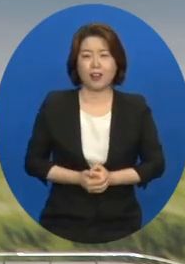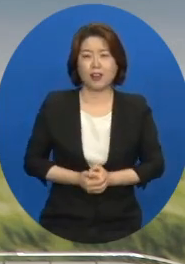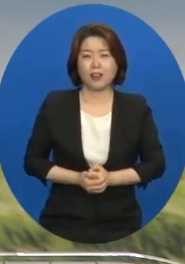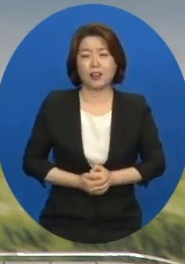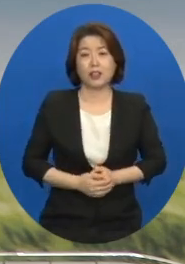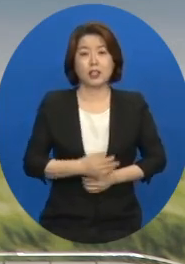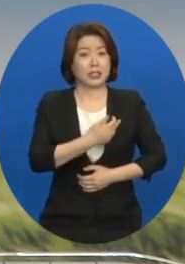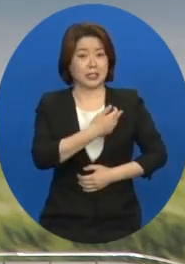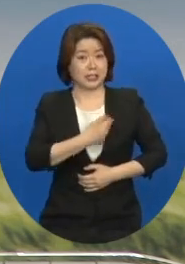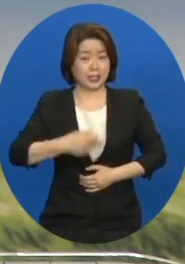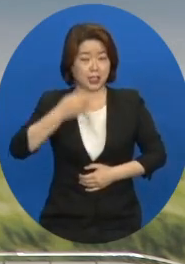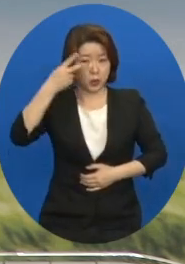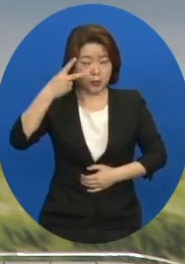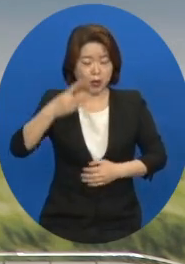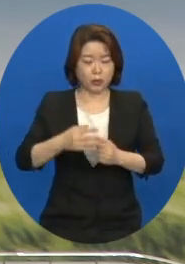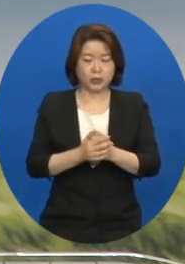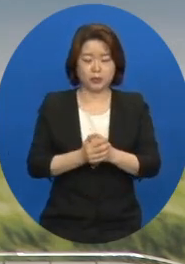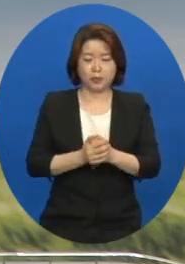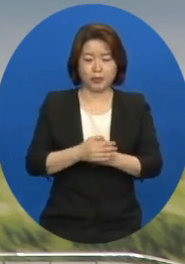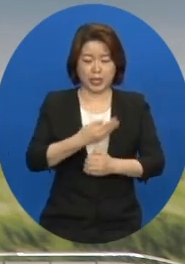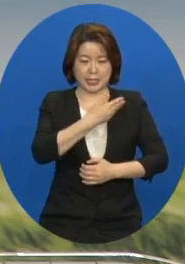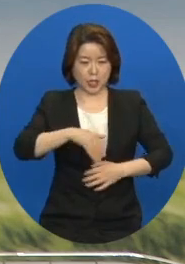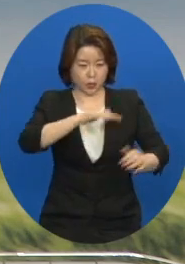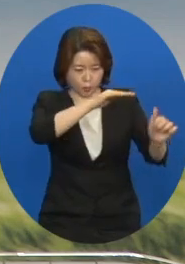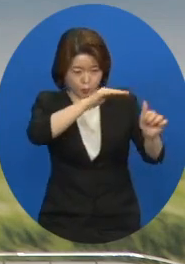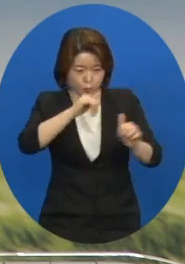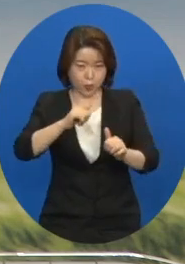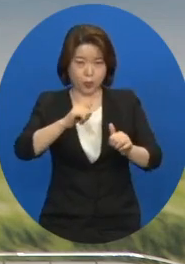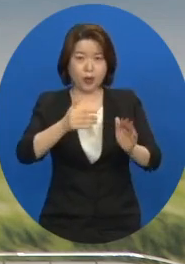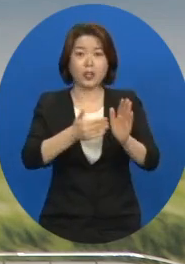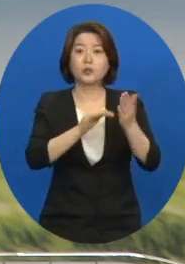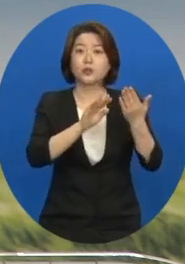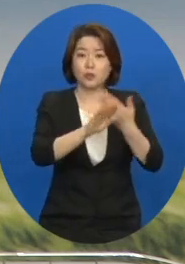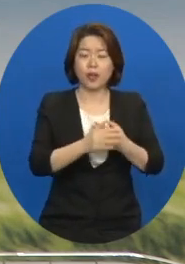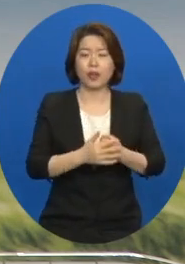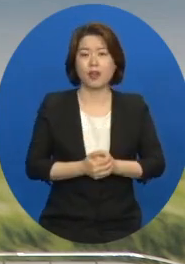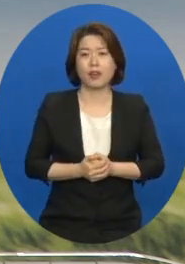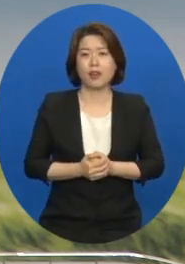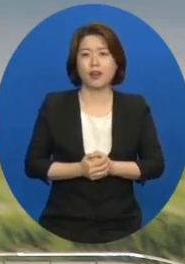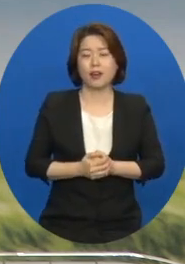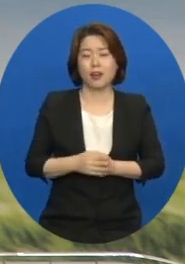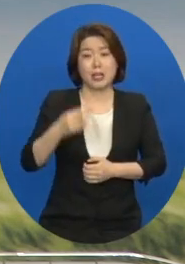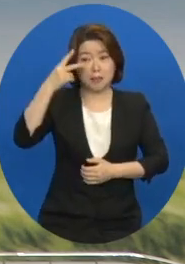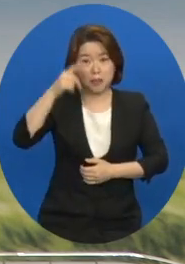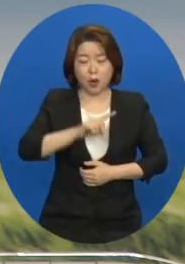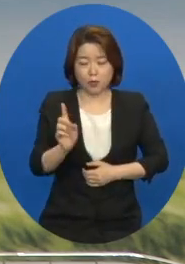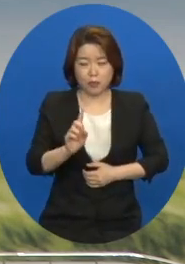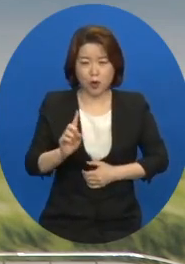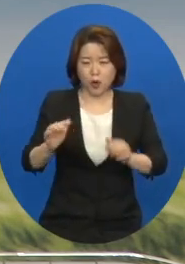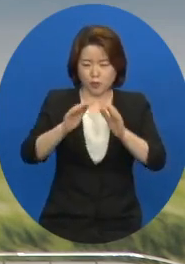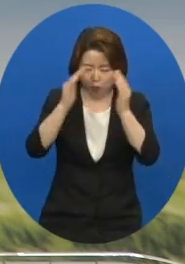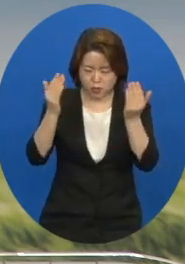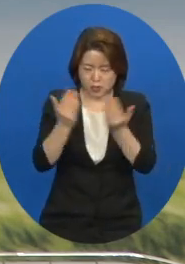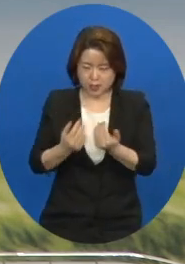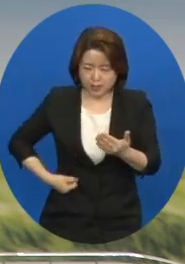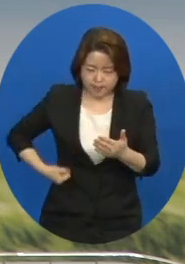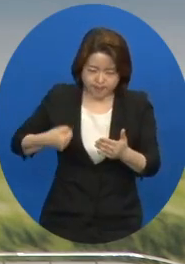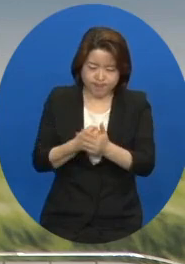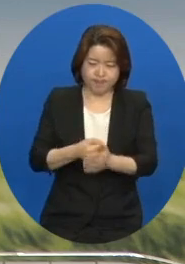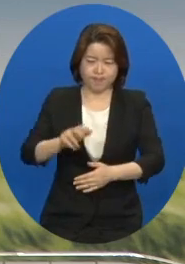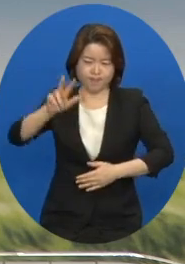바울은 사도로 부름을 받고 그는 정말 모든 것을 각오하고